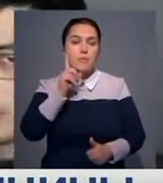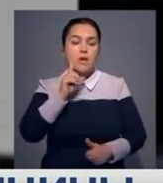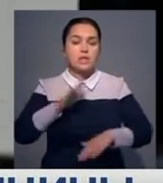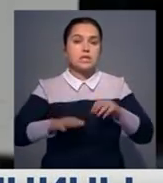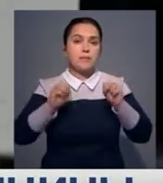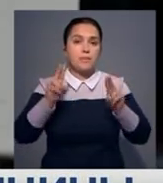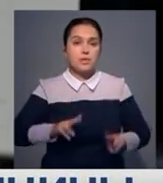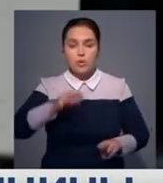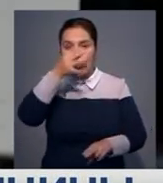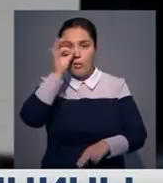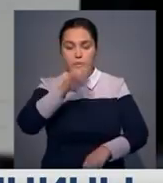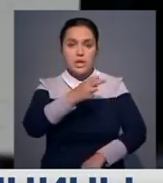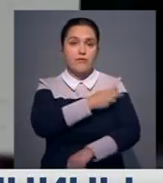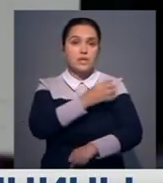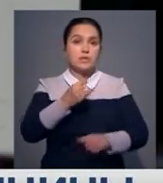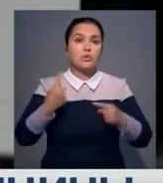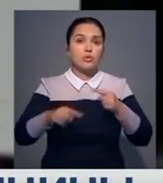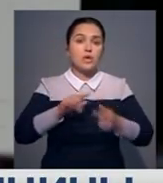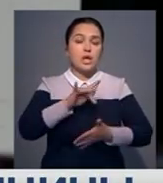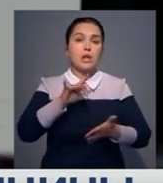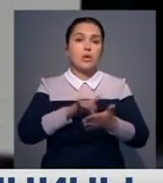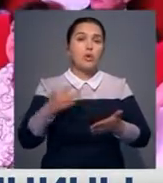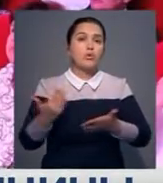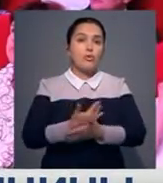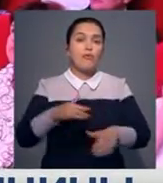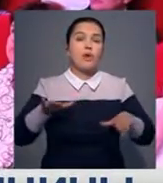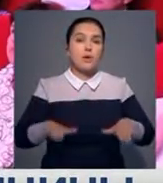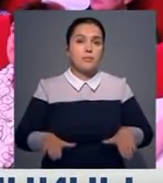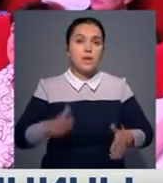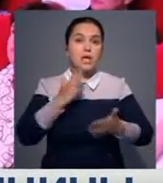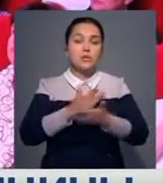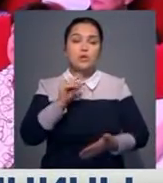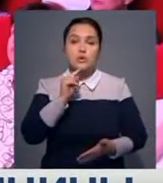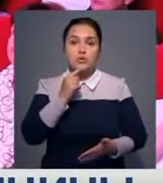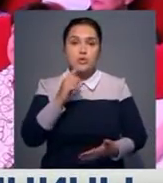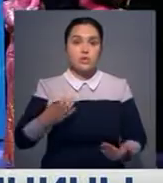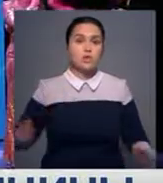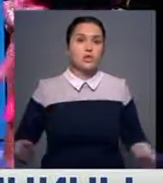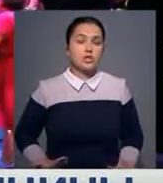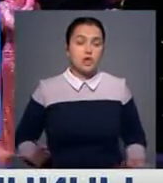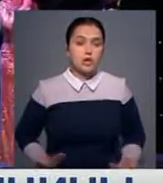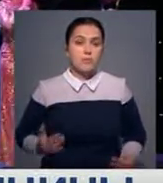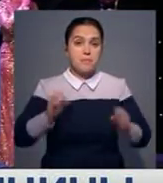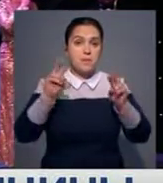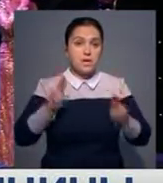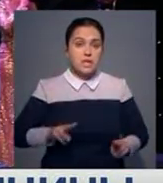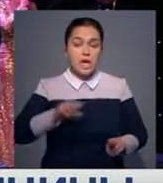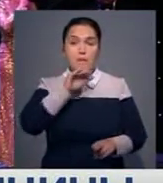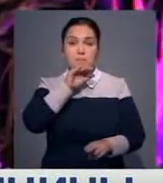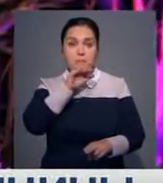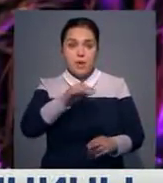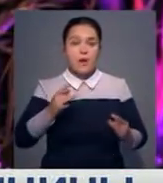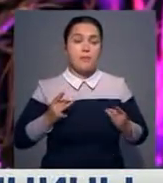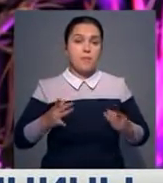опытные врачи из других городов. Единственное, что на новом месте есть сложности с жильем. Специально к профессиональному празднику медиков в